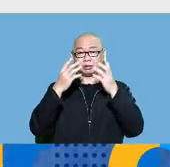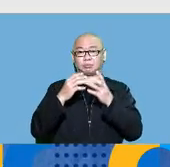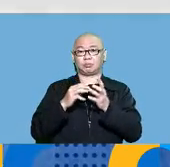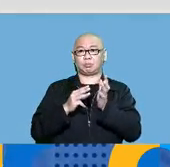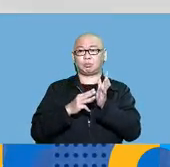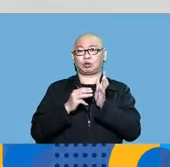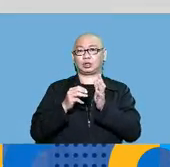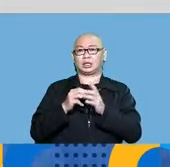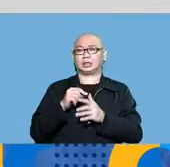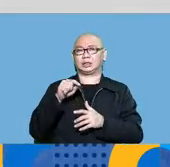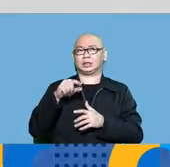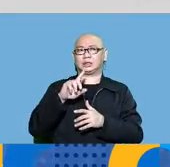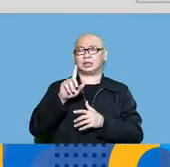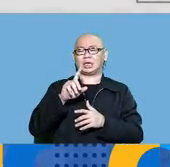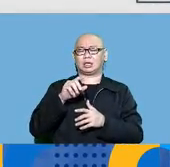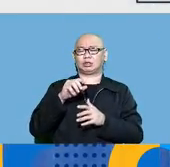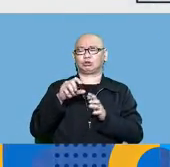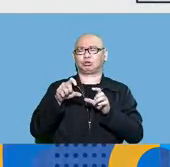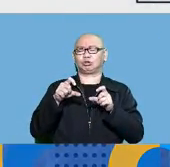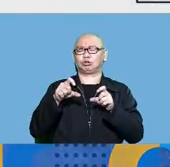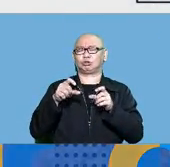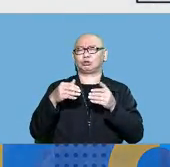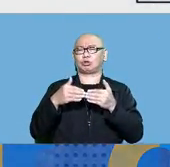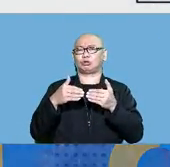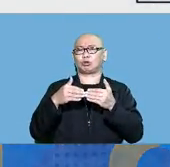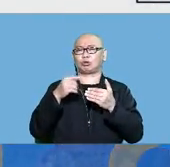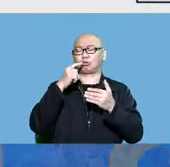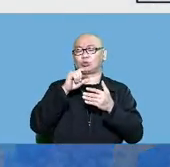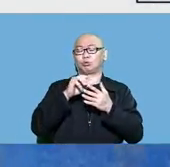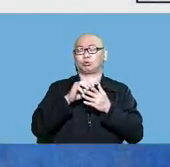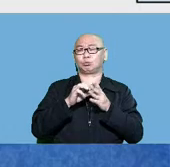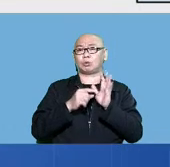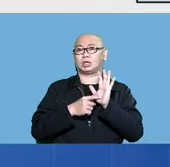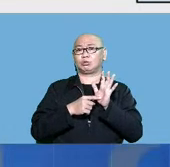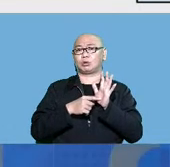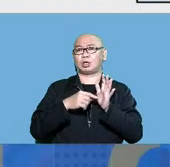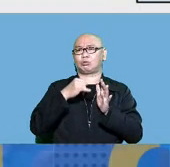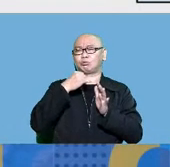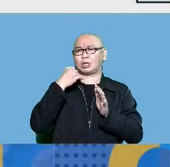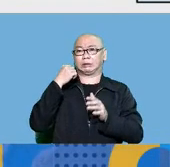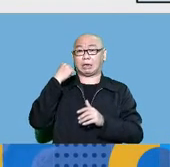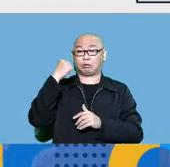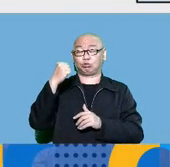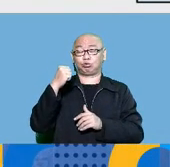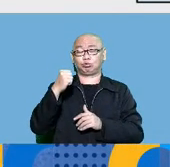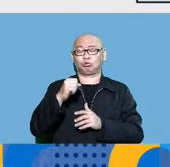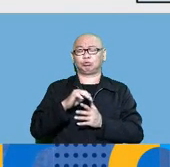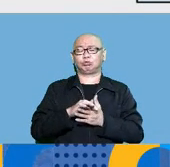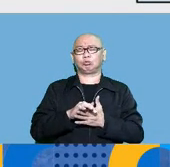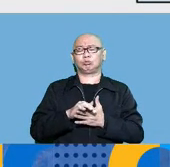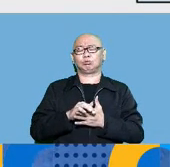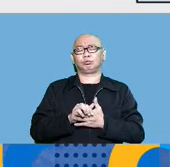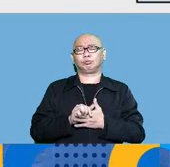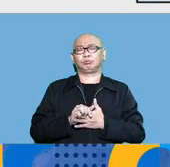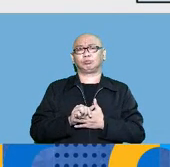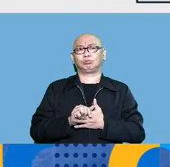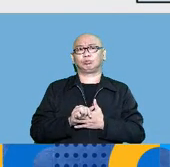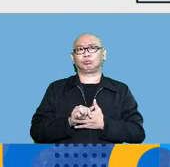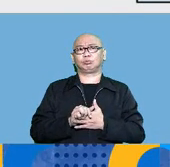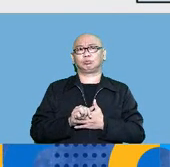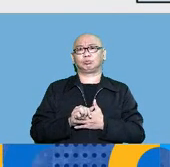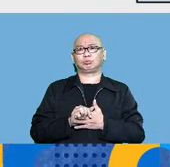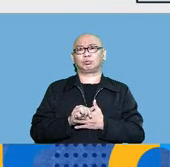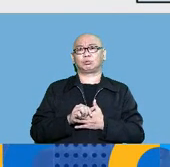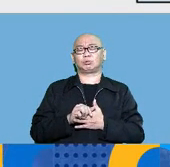bagi mahasiswa yang kurang tangguh. Solusinya bagaimana? Dalam kondisi demikian, siswa